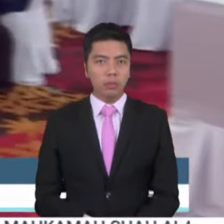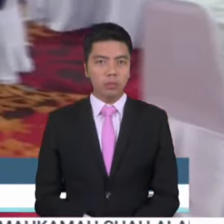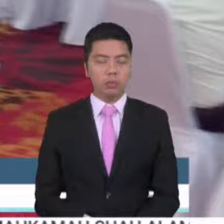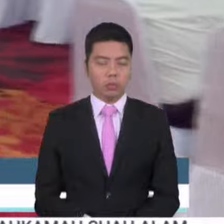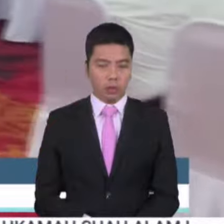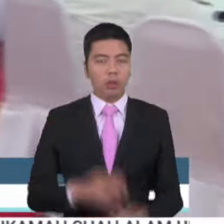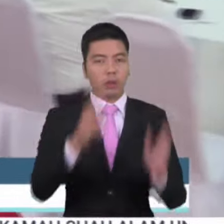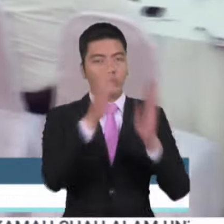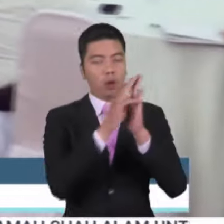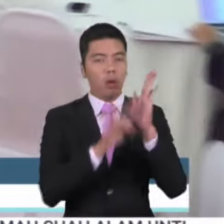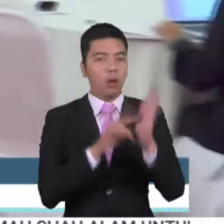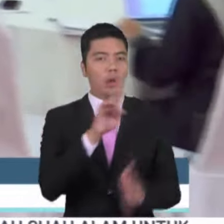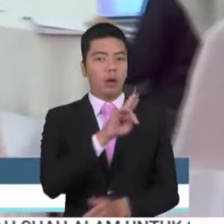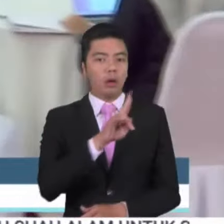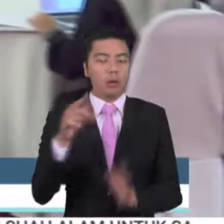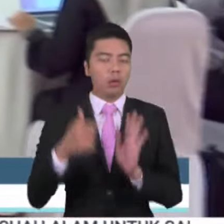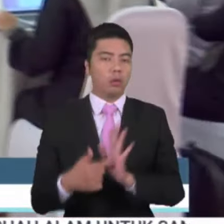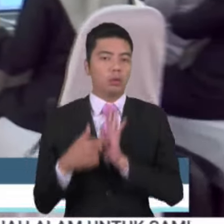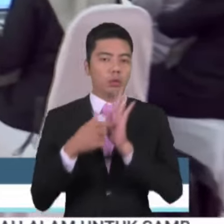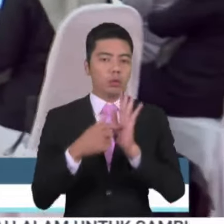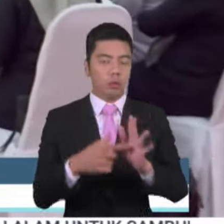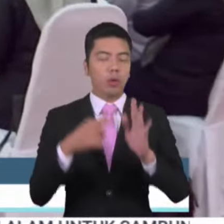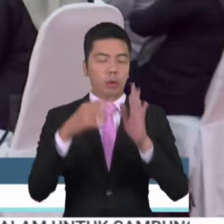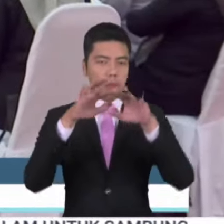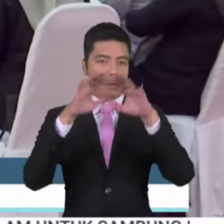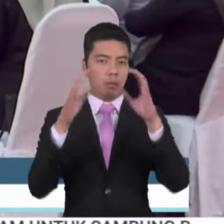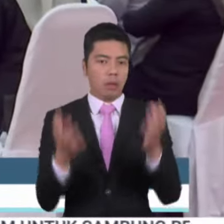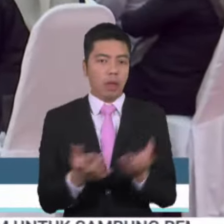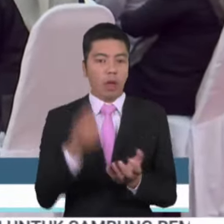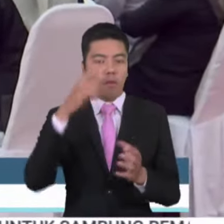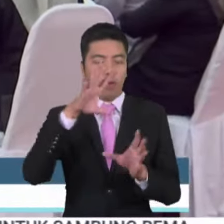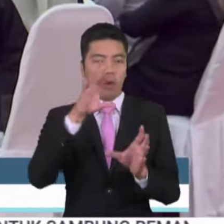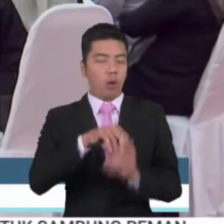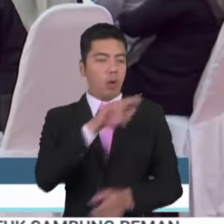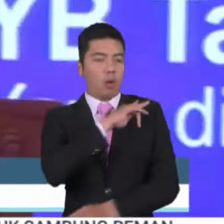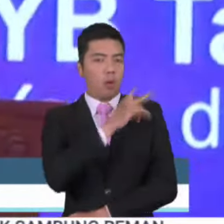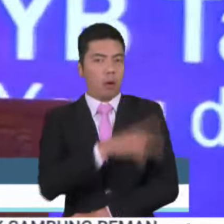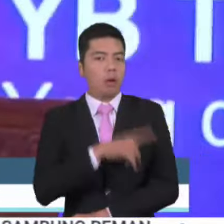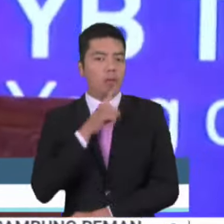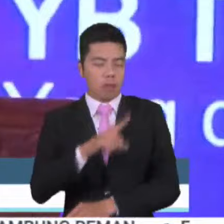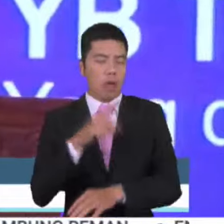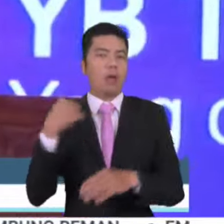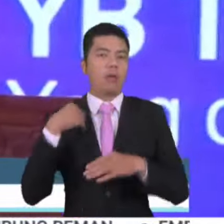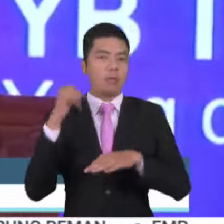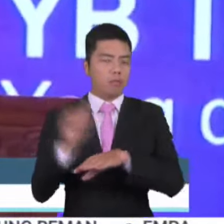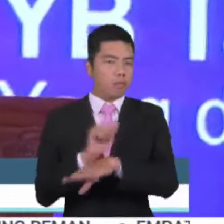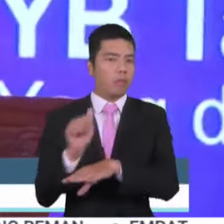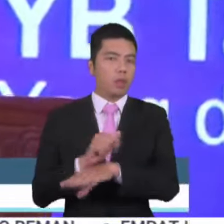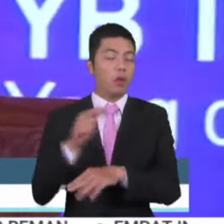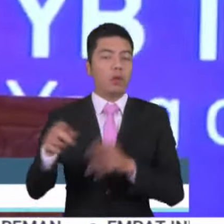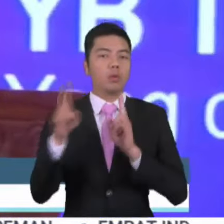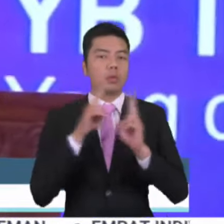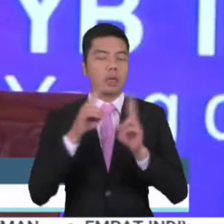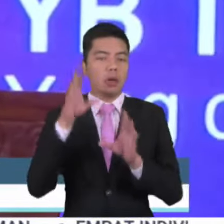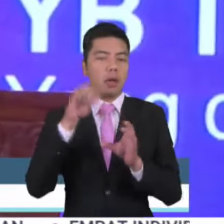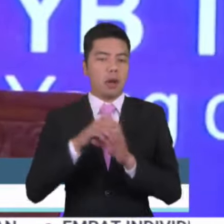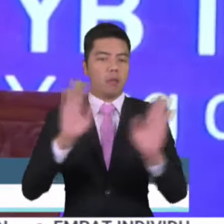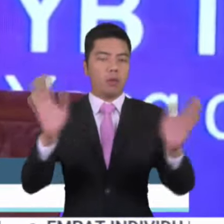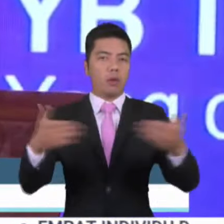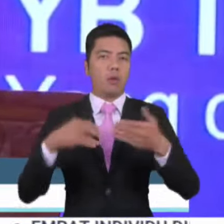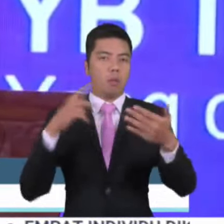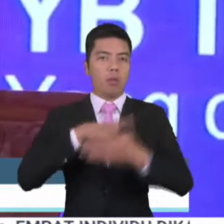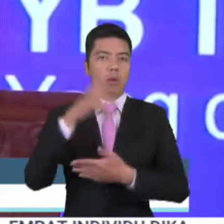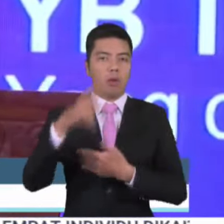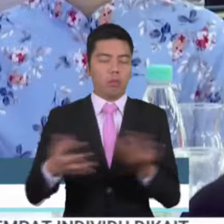Rang undang-undang ini penting untuk ditunjukkan kepada dunia bahawa pengasingan kuasa benar-benar diamalkan. Beliau berkata kepada media pada penutup